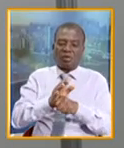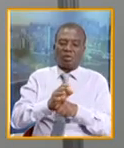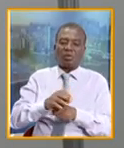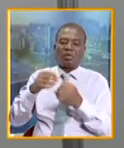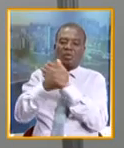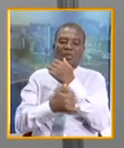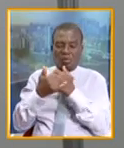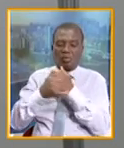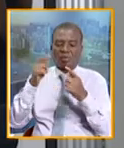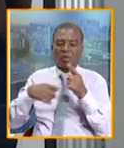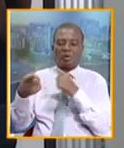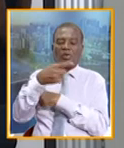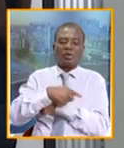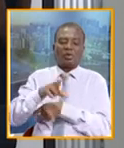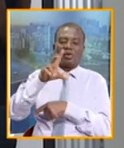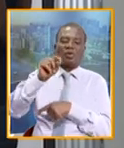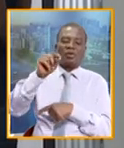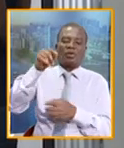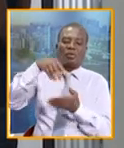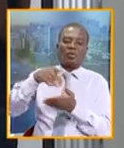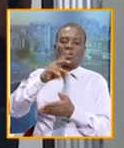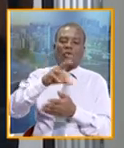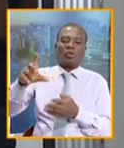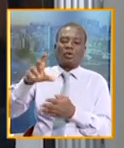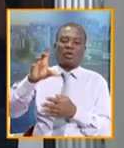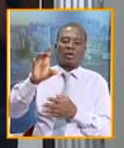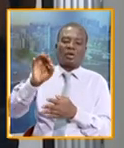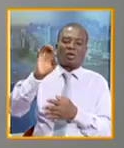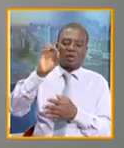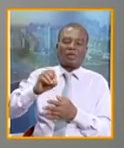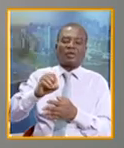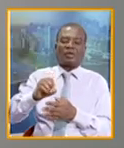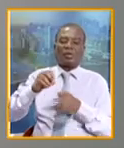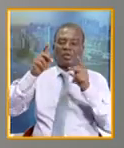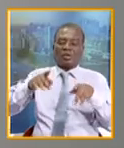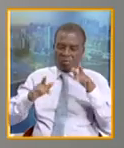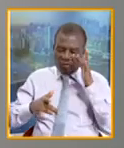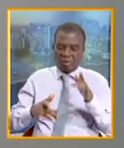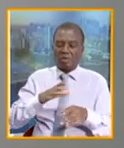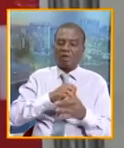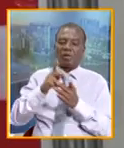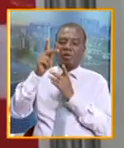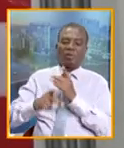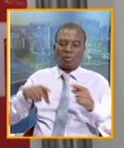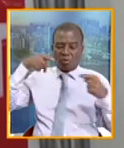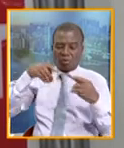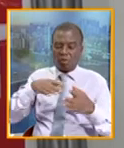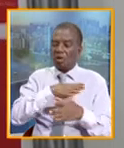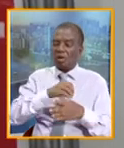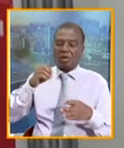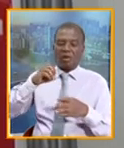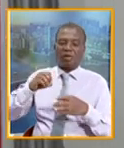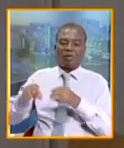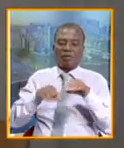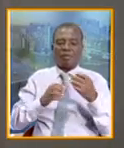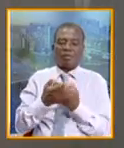le pays compte à ce jour 20 390 cas confirmés pour 20 088 guéris. Le plan de riposte à la pandémie